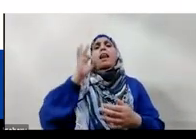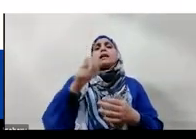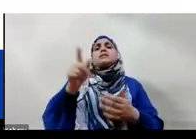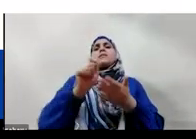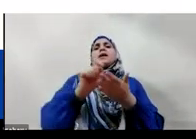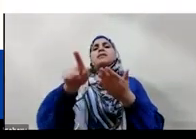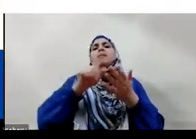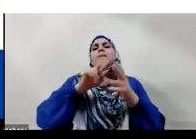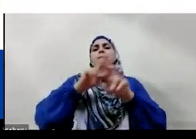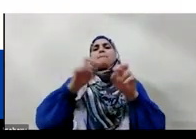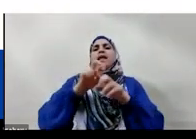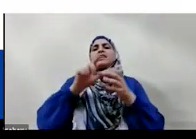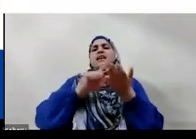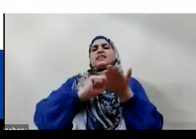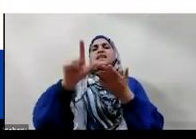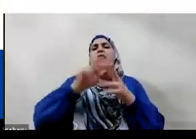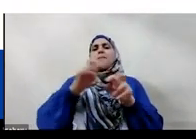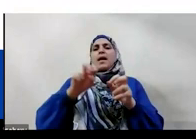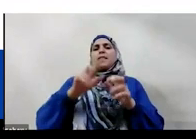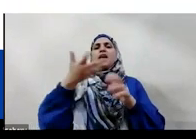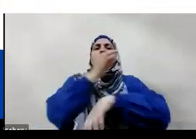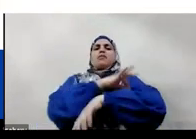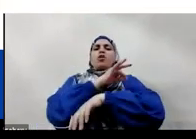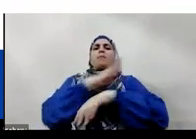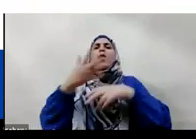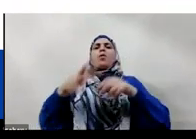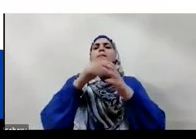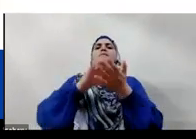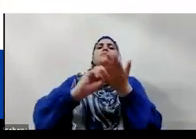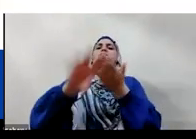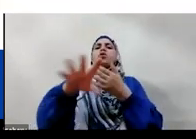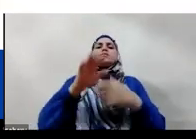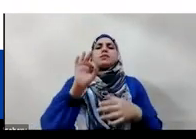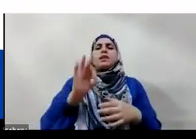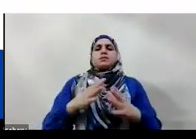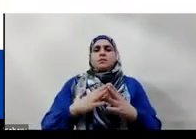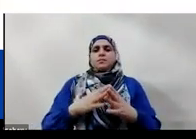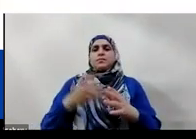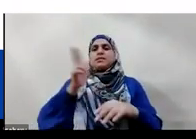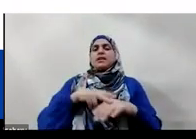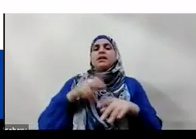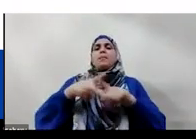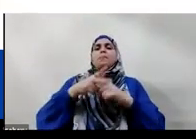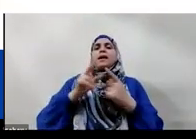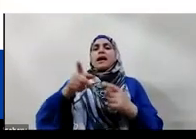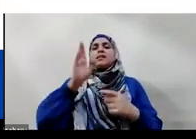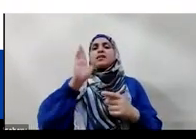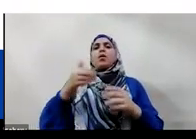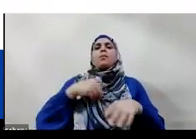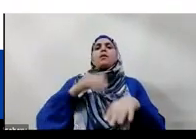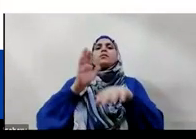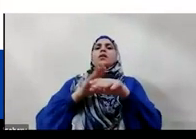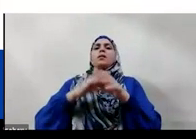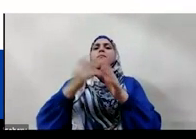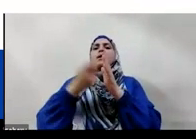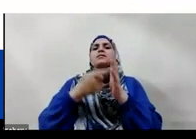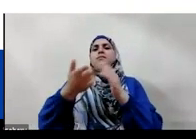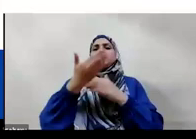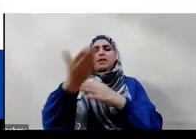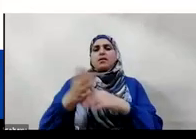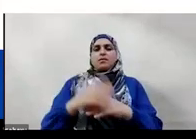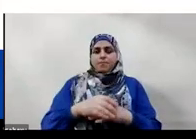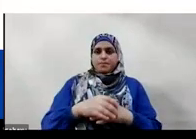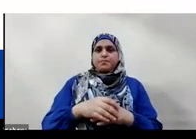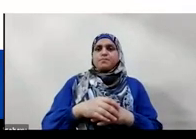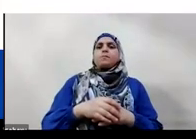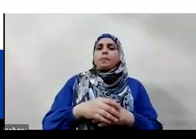ستودنت ريسيرشر على حسب المجال اللي حضراتكم بتقدموا عليه. ممكن المجال ده يطلب من حضراتكم تسلموا رايتنج سامبل، زي ما قلت مش لازم تبقى حاجه